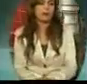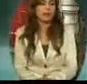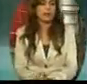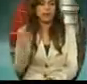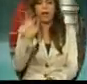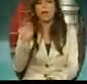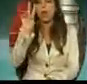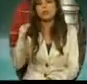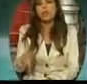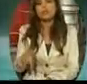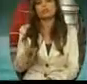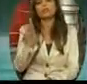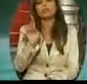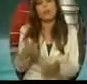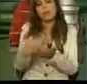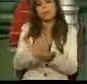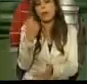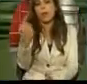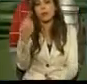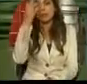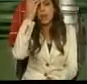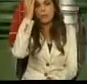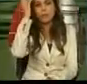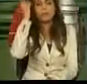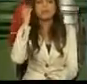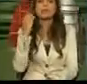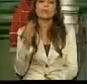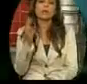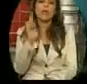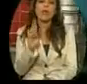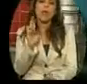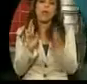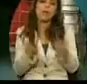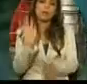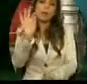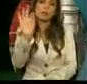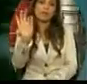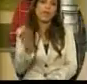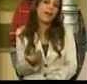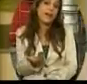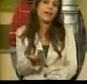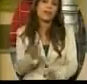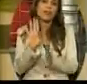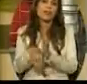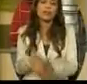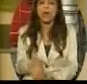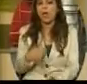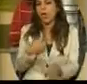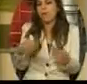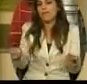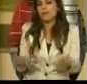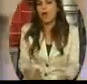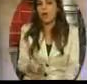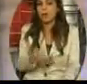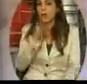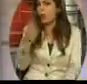להוריד מעצמם את המלון ובעצם לעשות לך מחיר יותר זול, אבל אני לא יכולה כי אני אסנות אל ישיר. אז למה שאני אקנה מכן